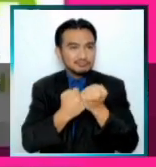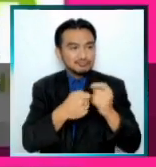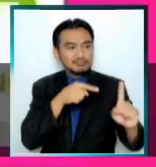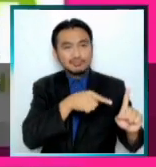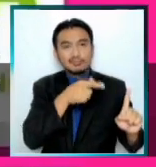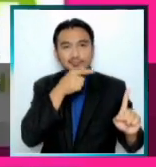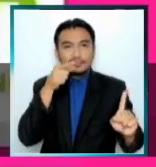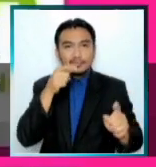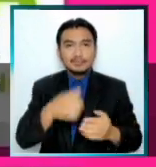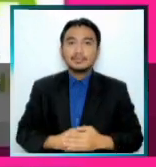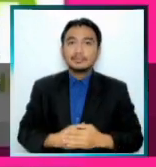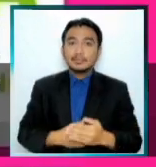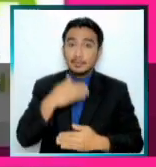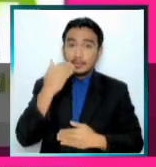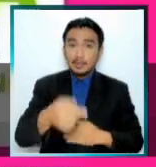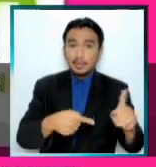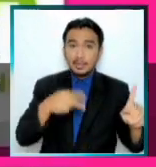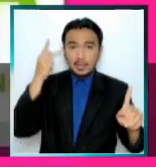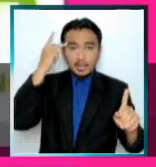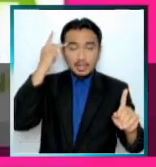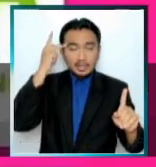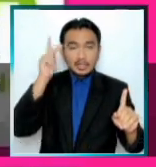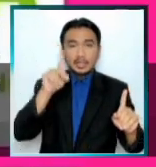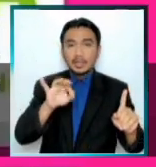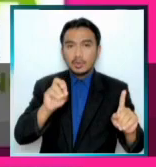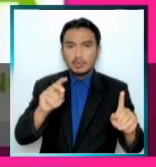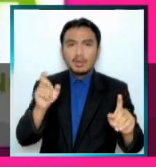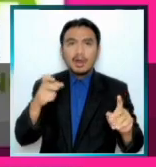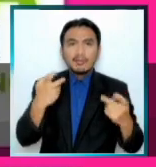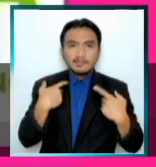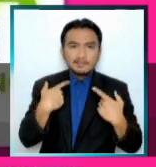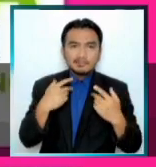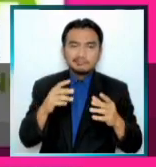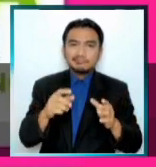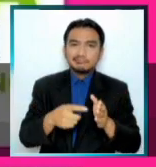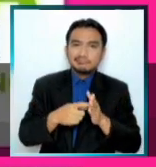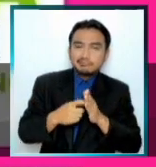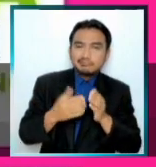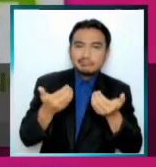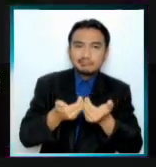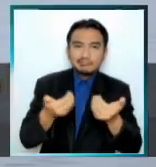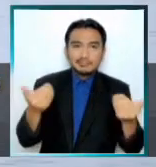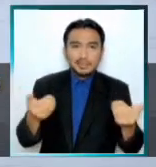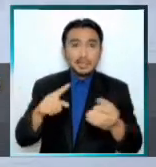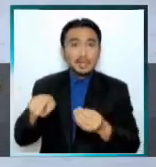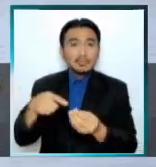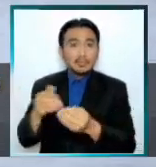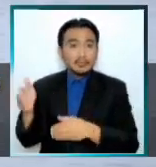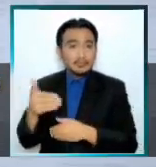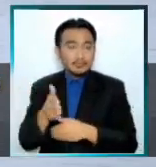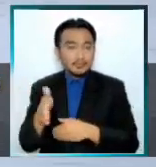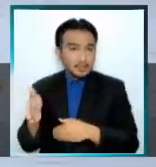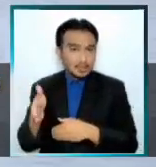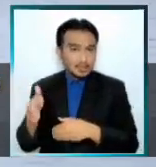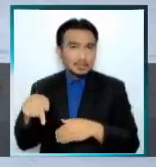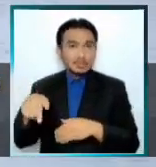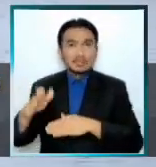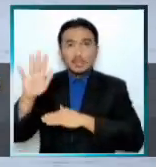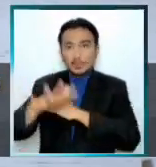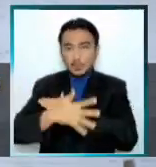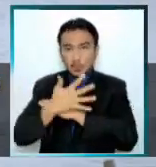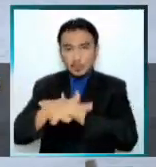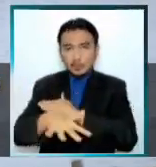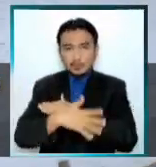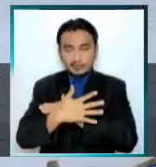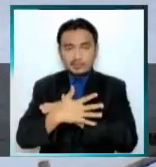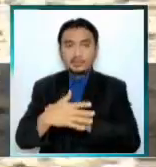sa magkaroon ng hiwalay na departamento para sa Fisheries and Aquatic Resources para mas mabigyan ng atensyon ang sektor